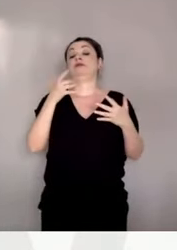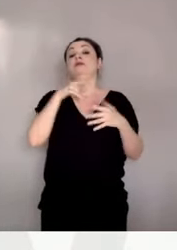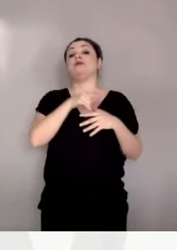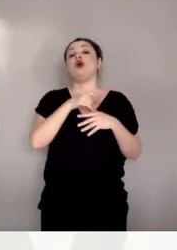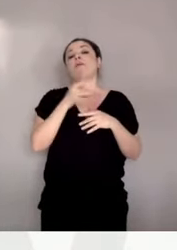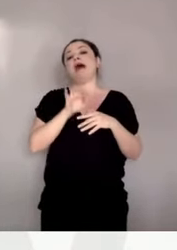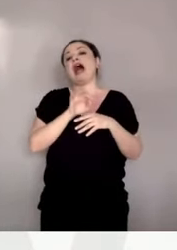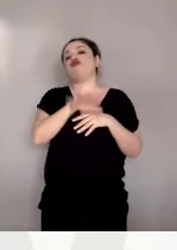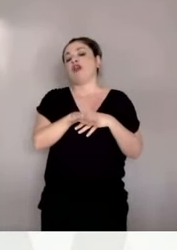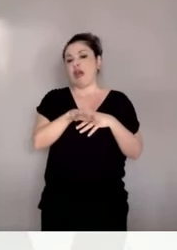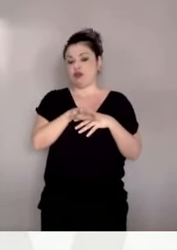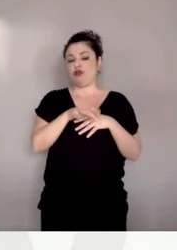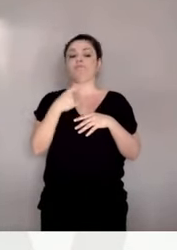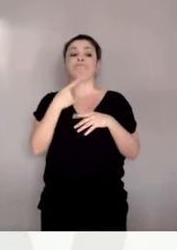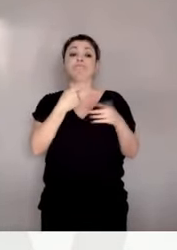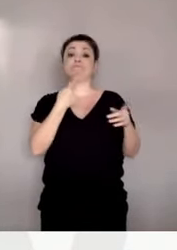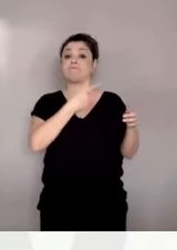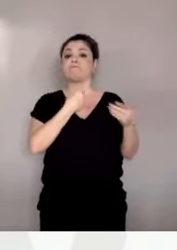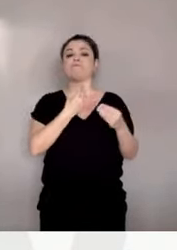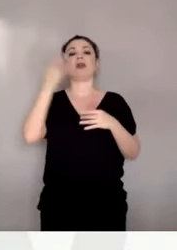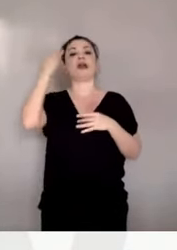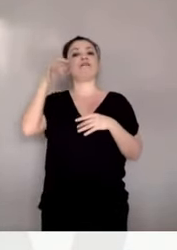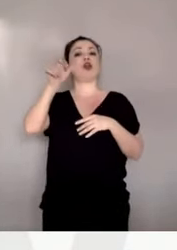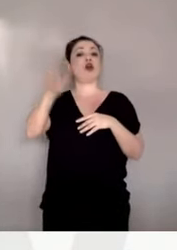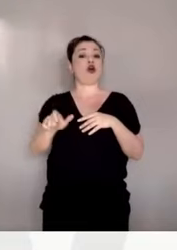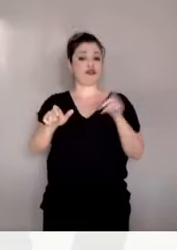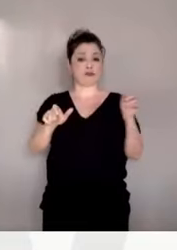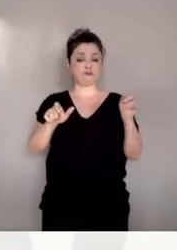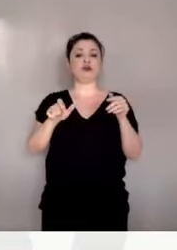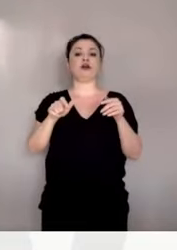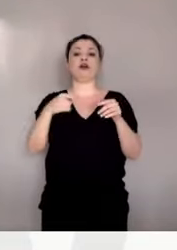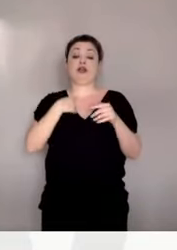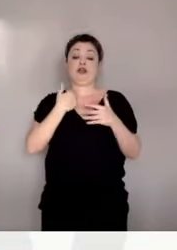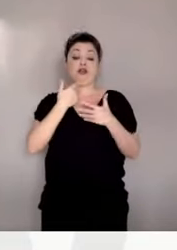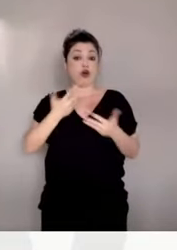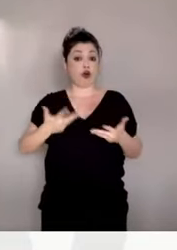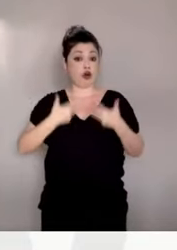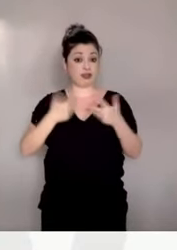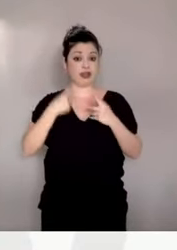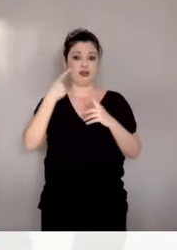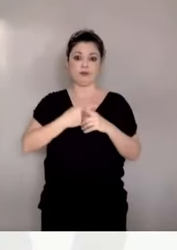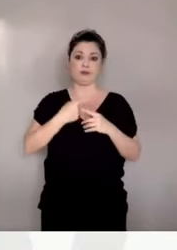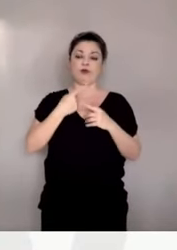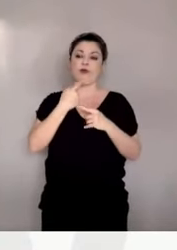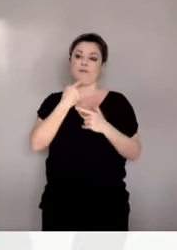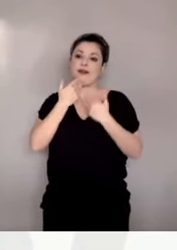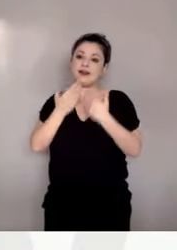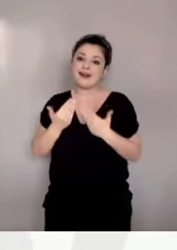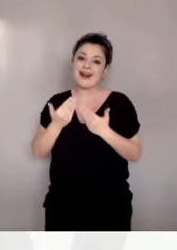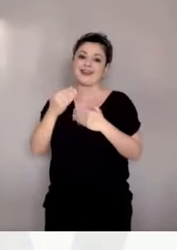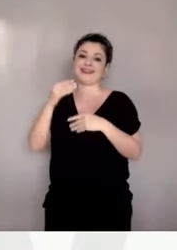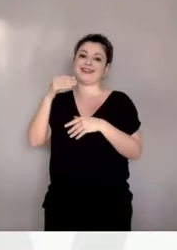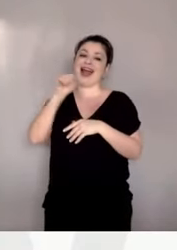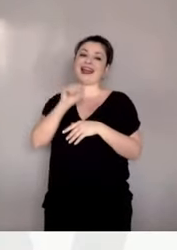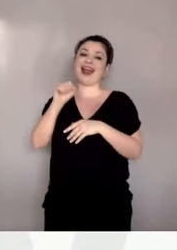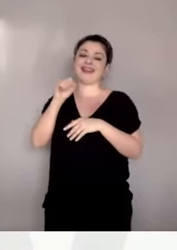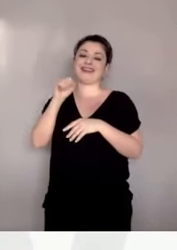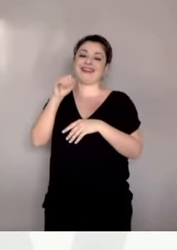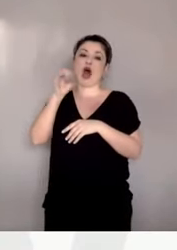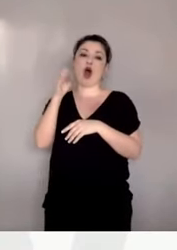che è un filosofo, e sono molto contento e anche grato alla professoressa Annalisa Oboe di